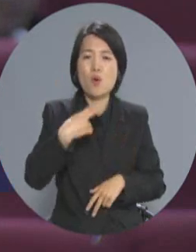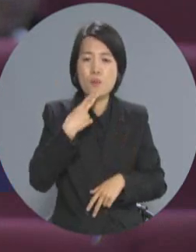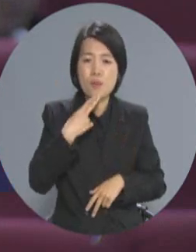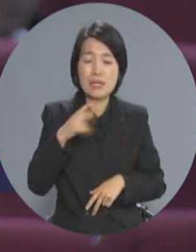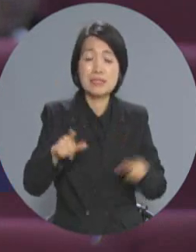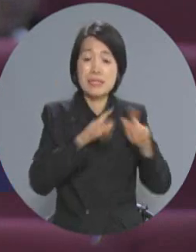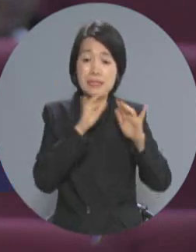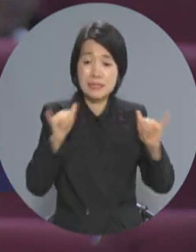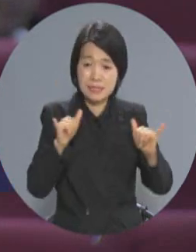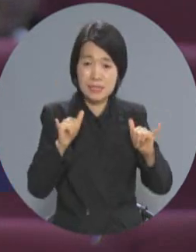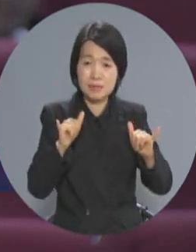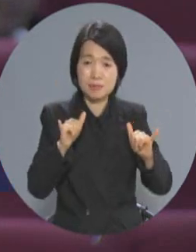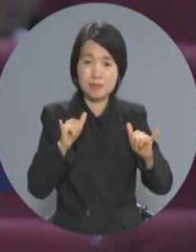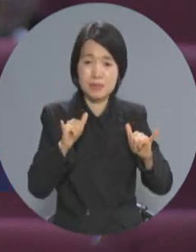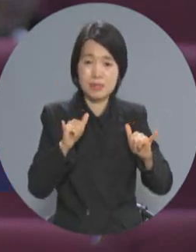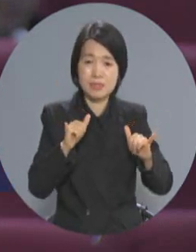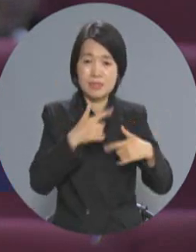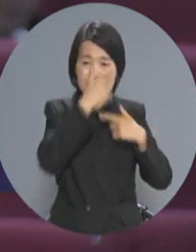그리고